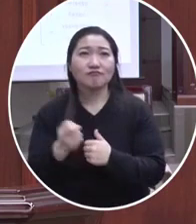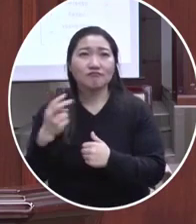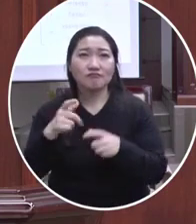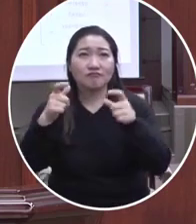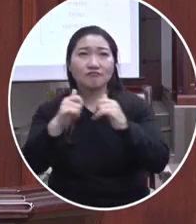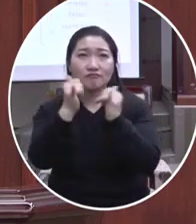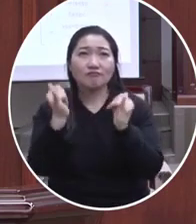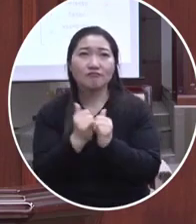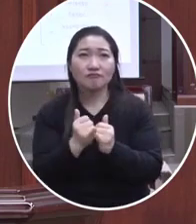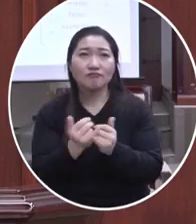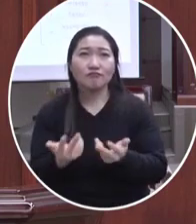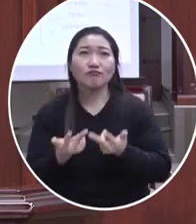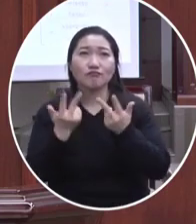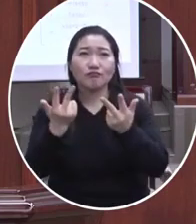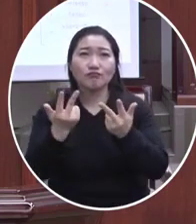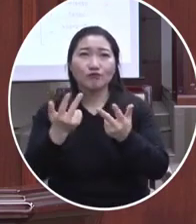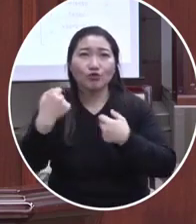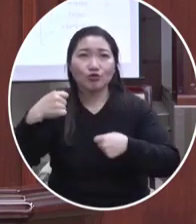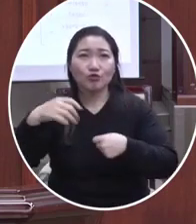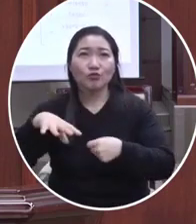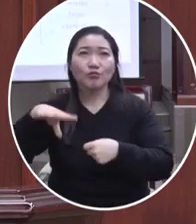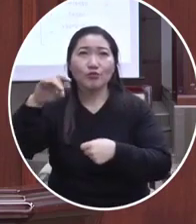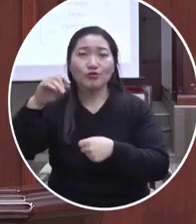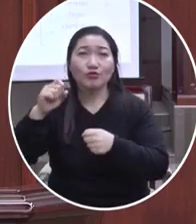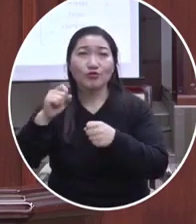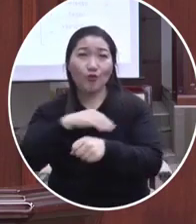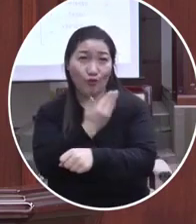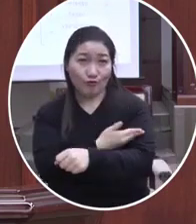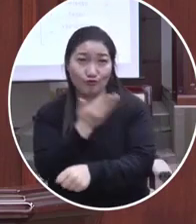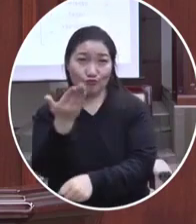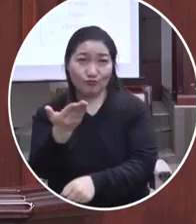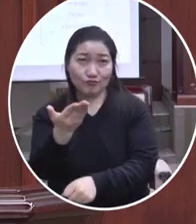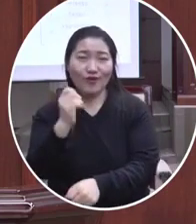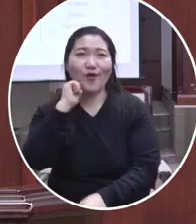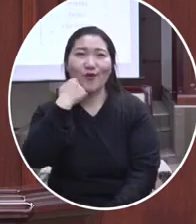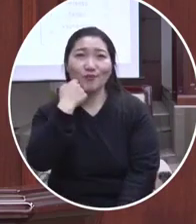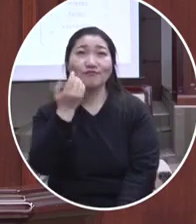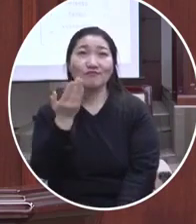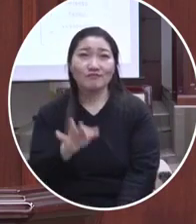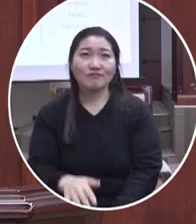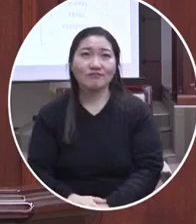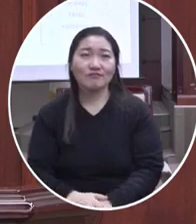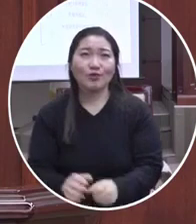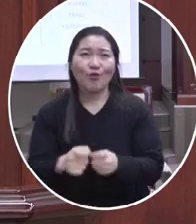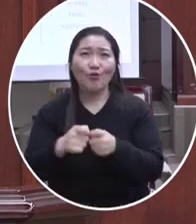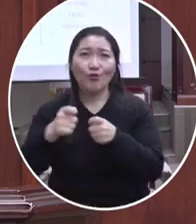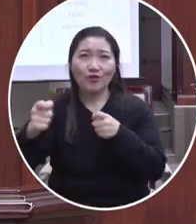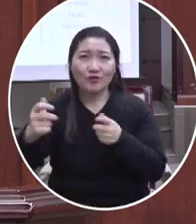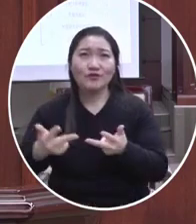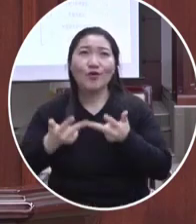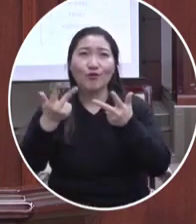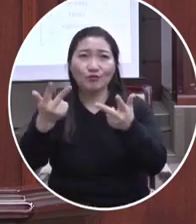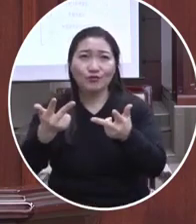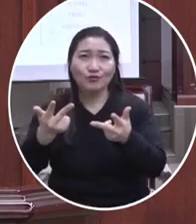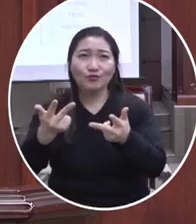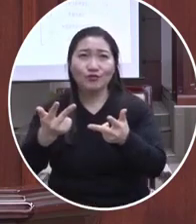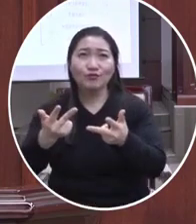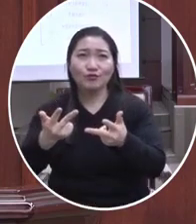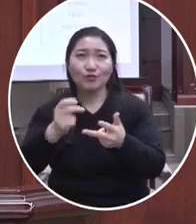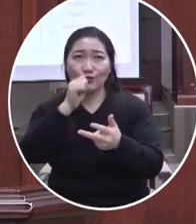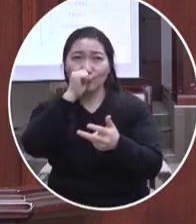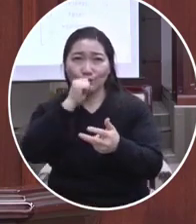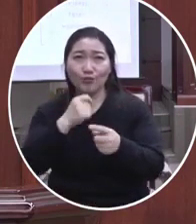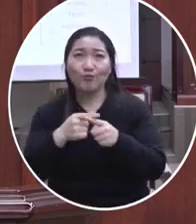단순히 지역사회에 봉사했다고 공연의 우선권을 주자는 것은 어렵겠으나 오랜 기간 자원봉사로